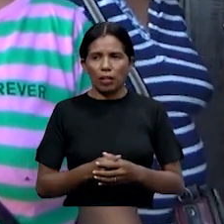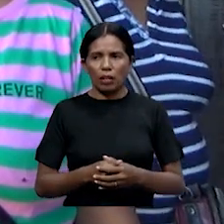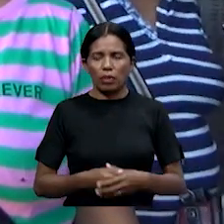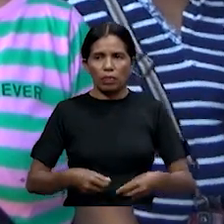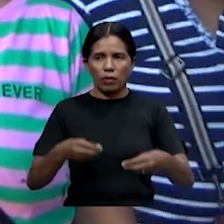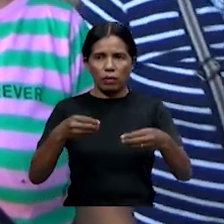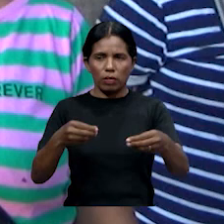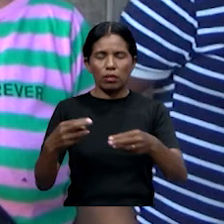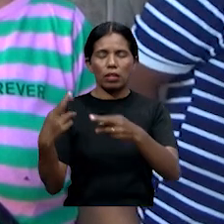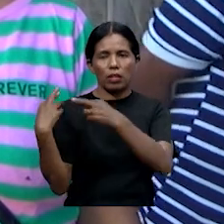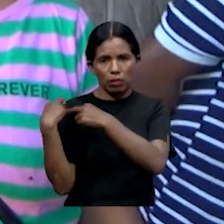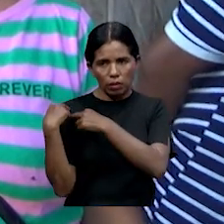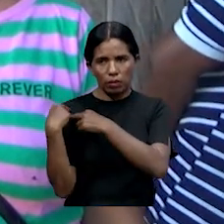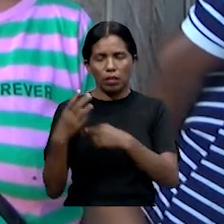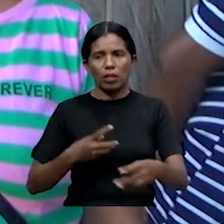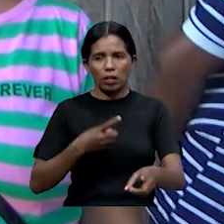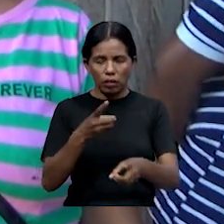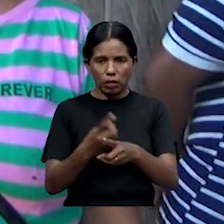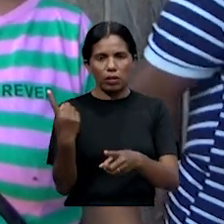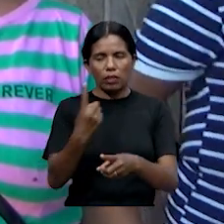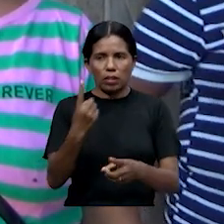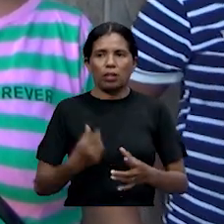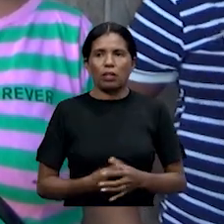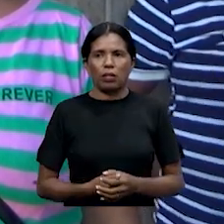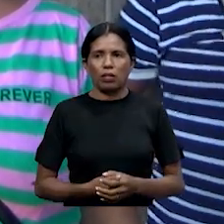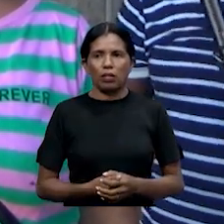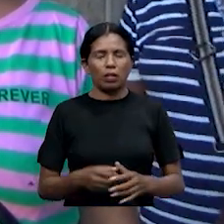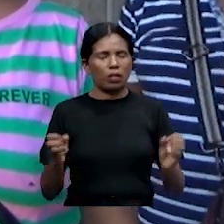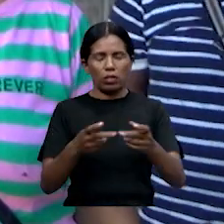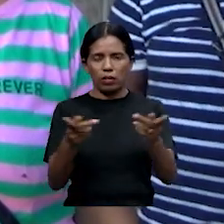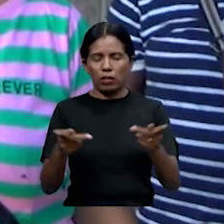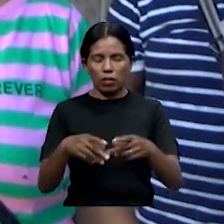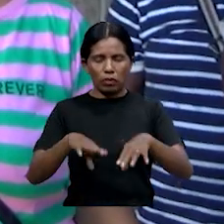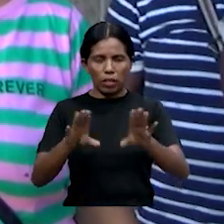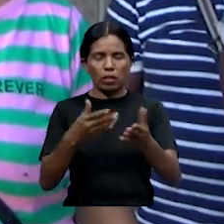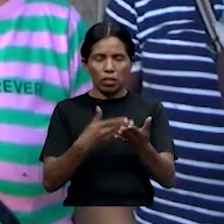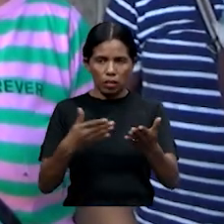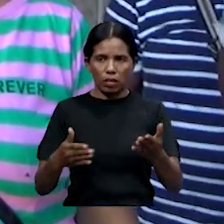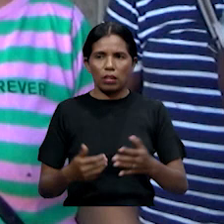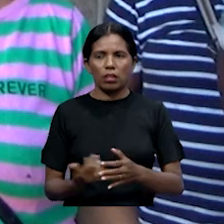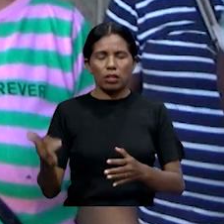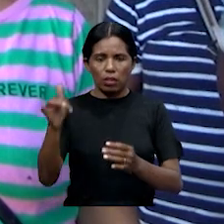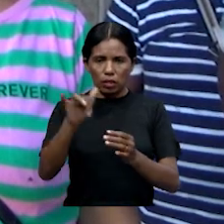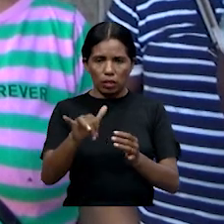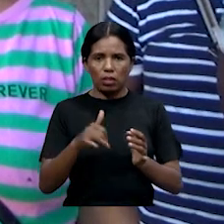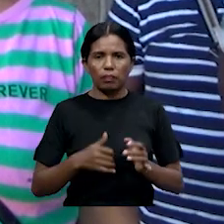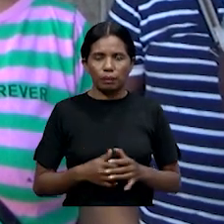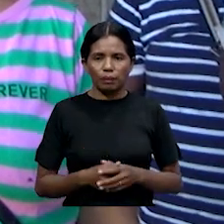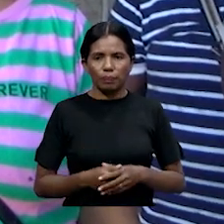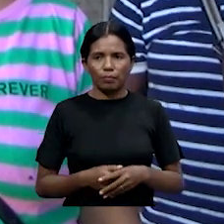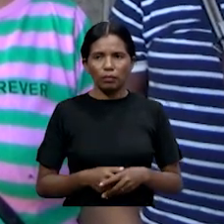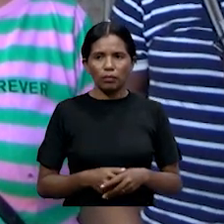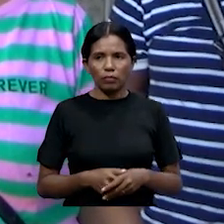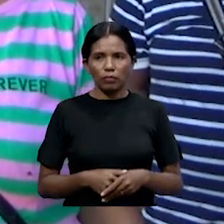sirine dever no dere tu sirakan maintain na fatin ne los fatin fansang diskuvia tamba sira